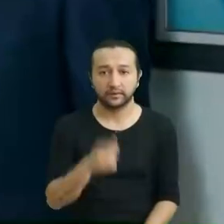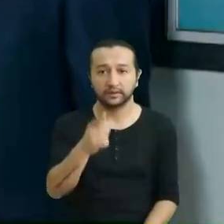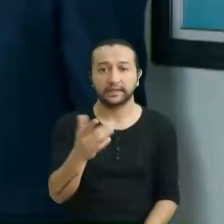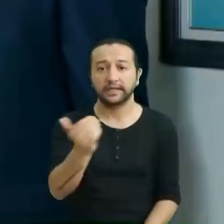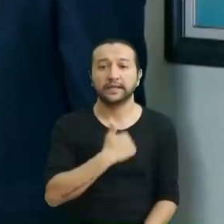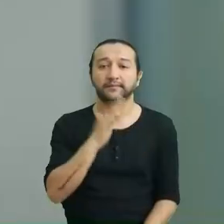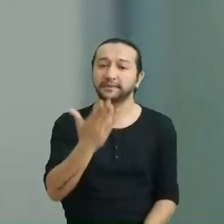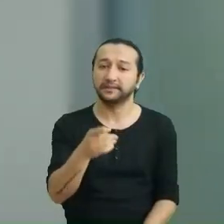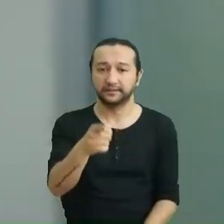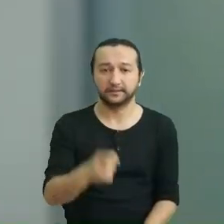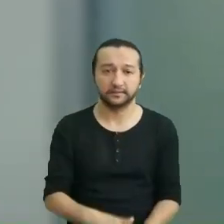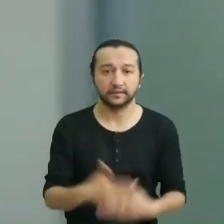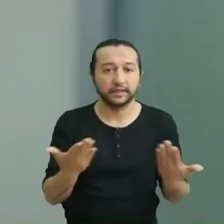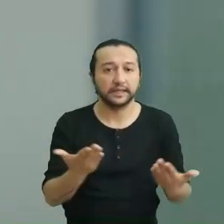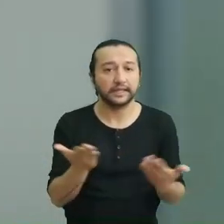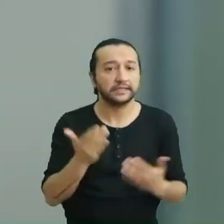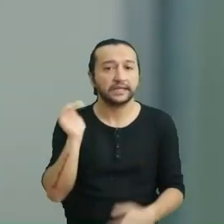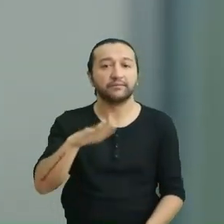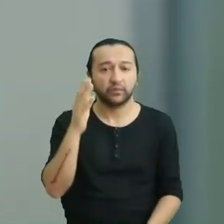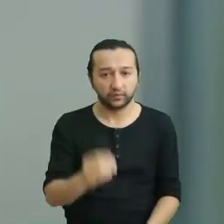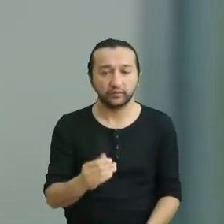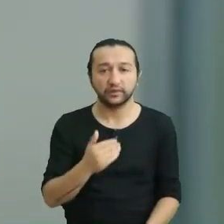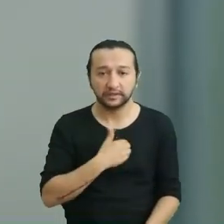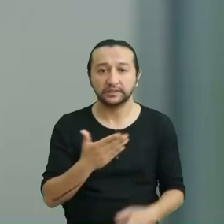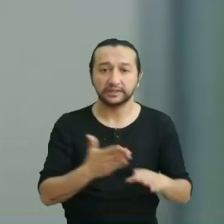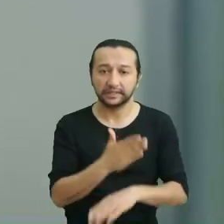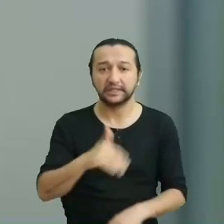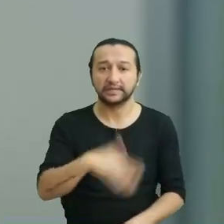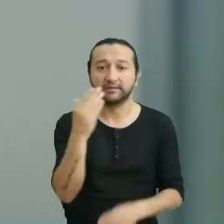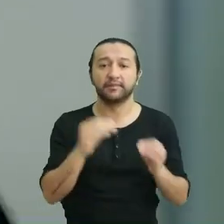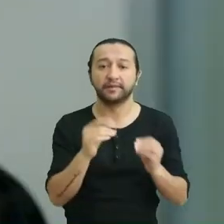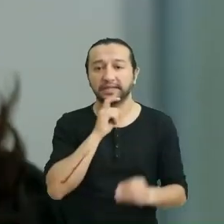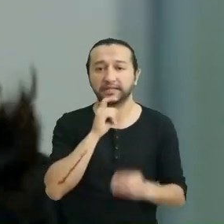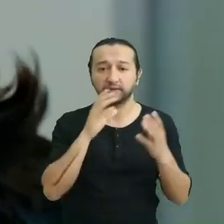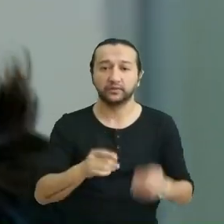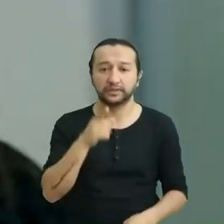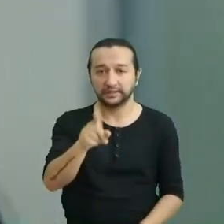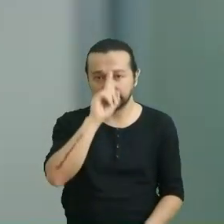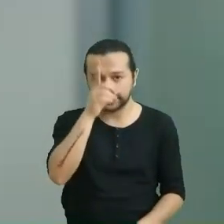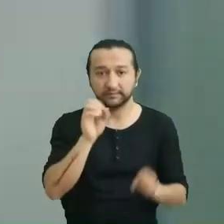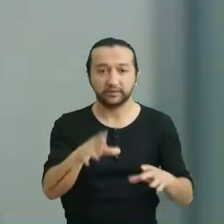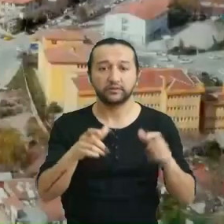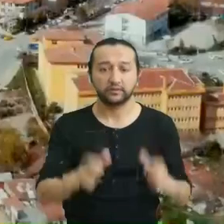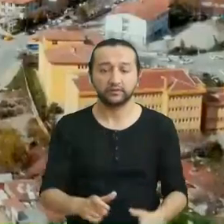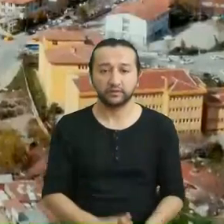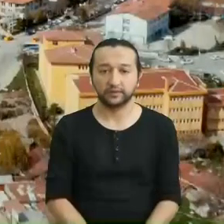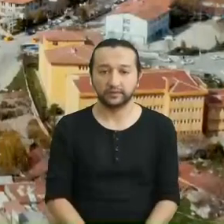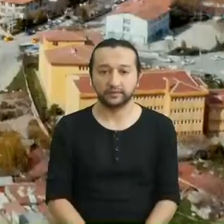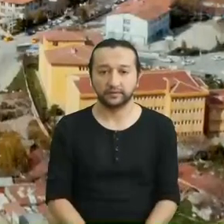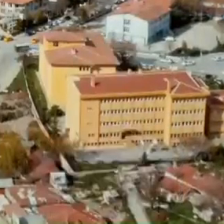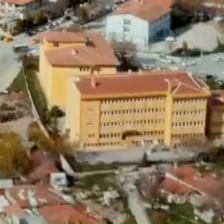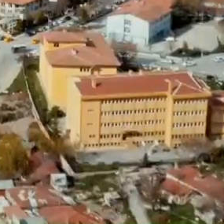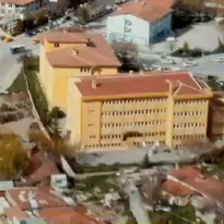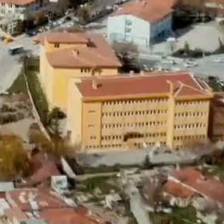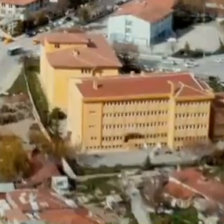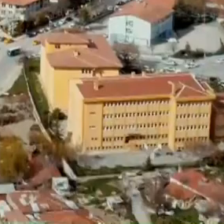Sen gelmeseydin. Nasıl gelmem Murat'cığım? Zaten gitmem kabahatti. Seni de yalnız bıraktım burada. Alçak